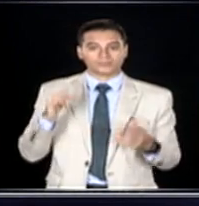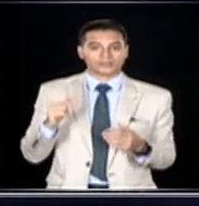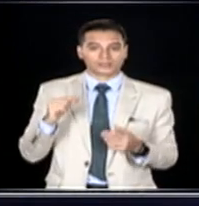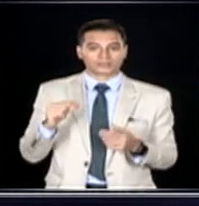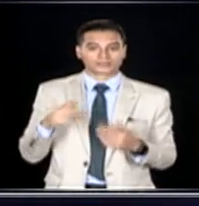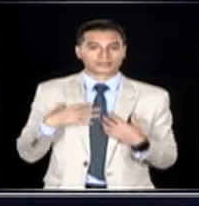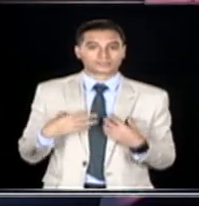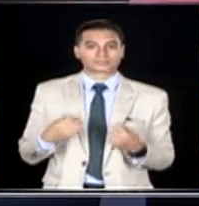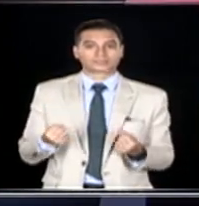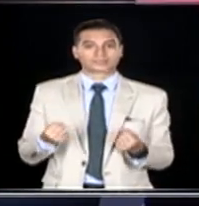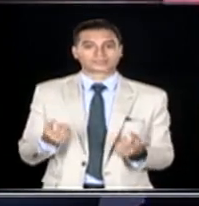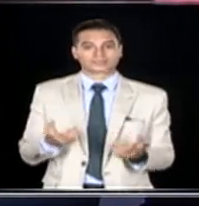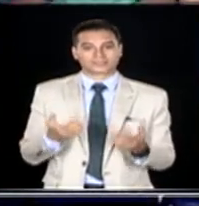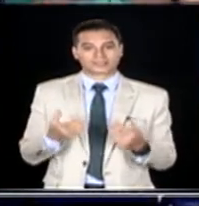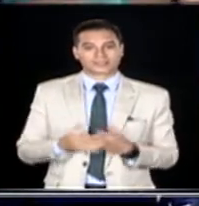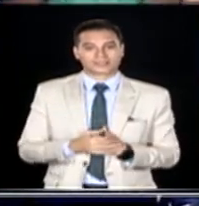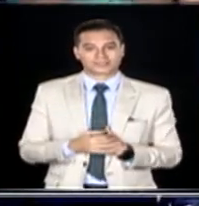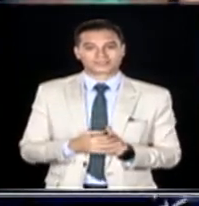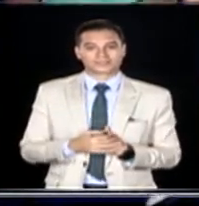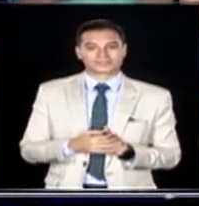الحمد لله على السلامة